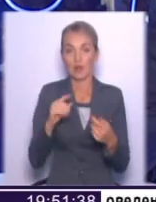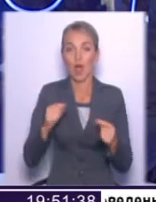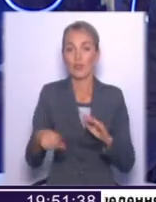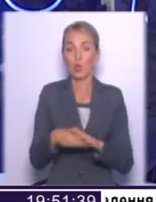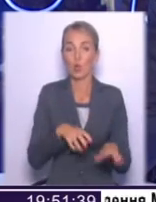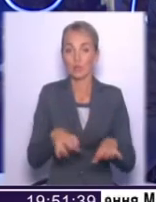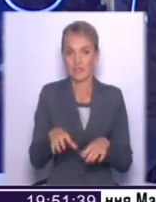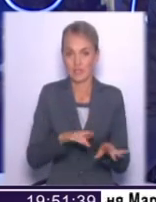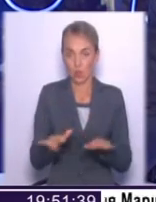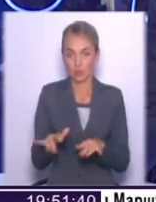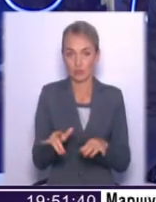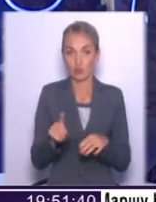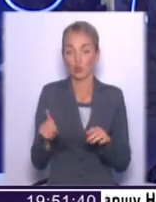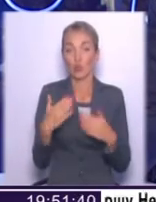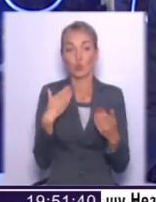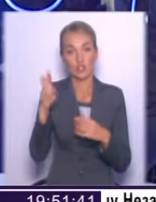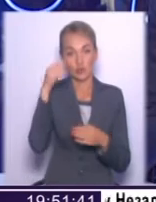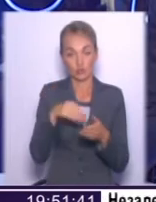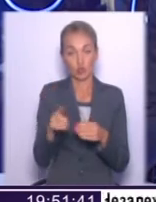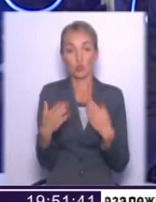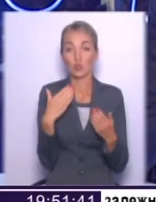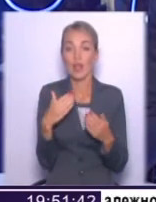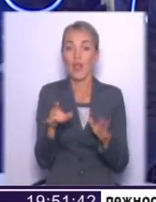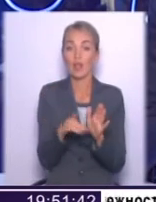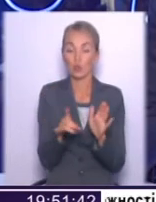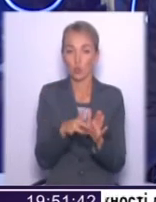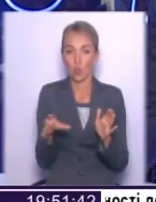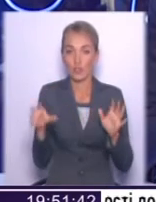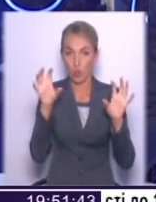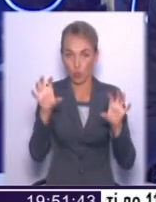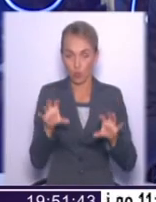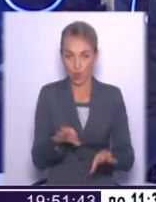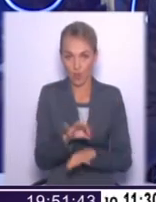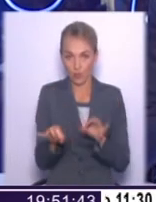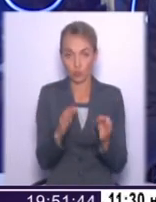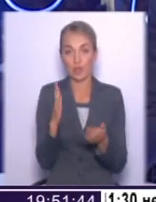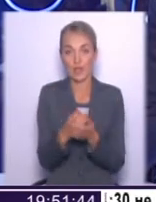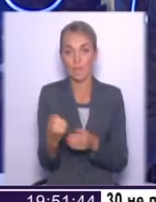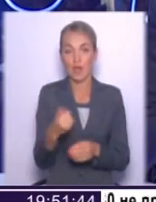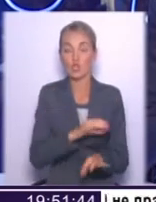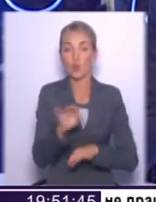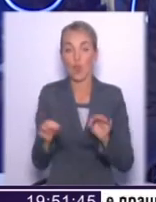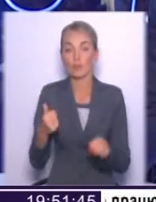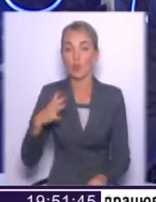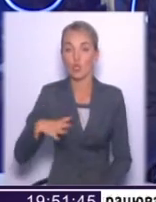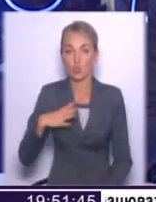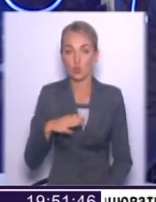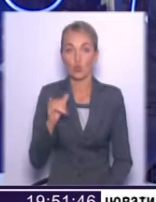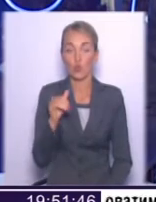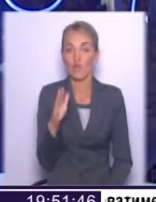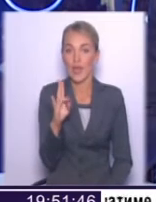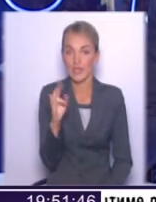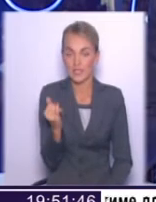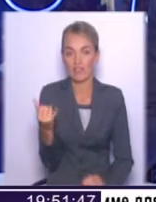державних закупівель. Що стосується електронного законопроекту, то так, у нас вже є перший проєкт, і ми очікуємо так само у вересні